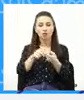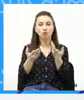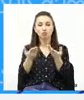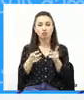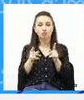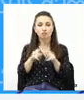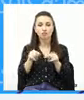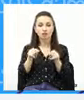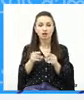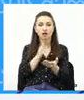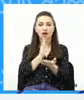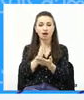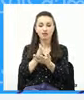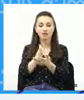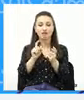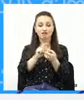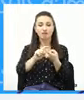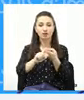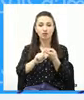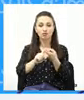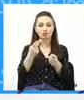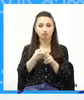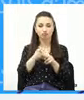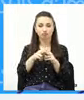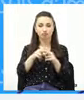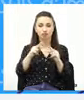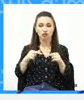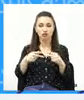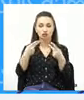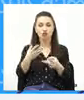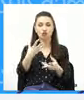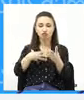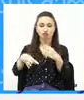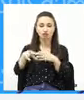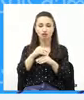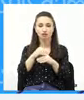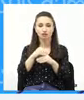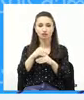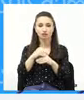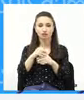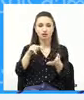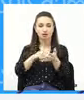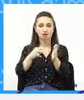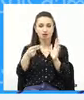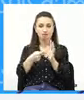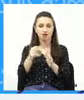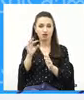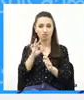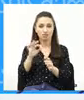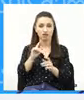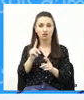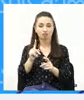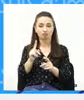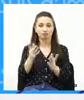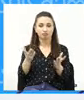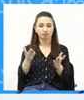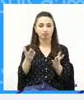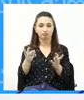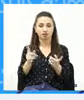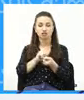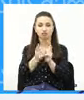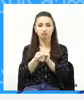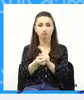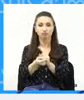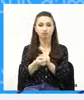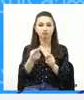თუმცა არსებულმა პანდემიამ რადიკალურად შეცვალა ჩვენი გეგმები, რადიკალურად